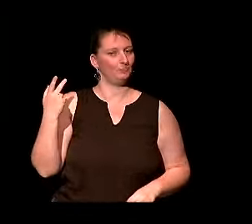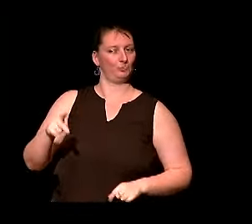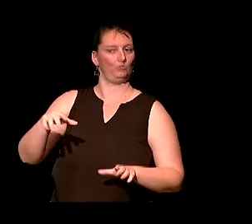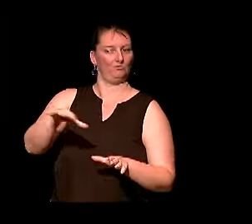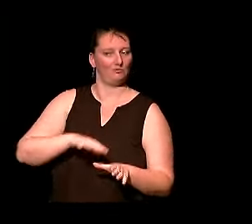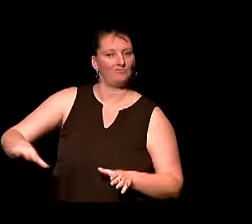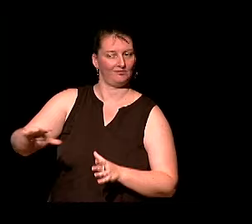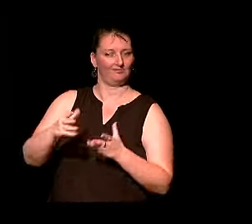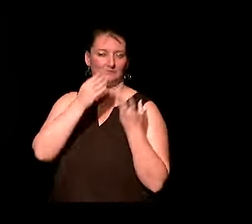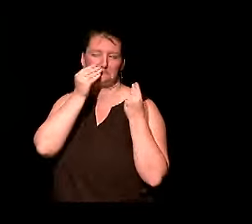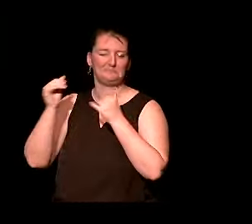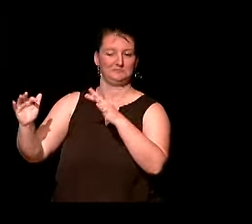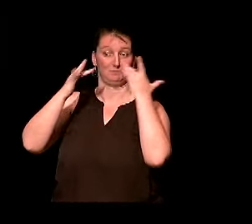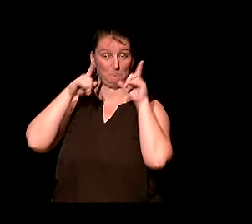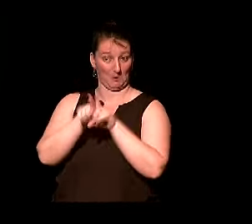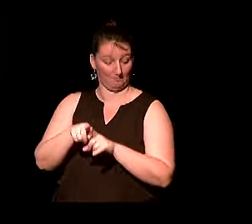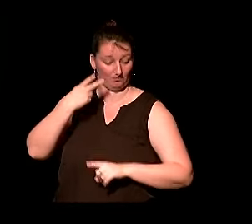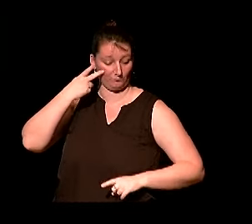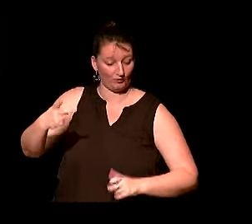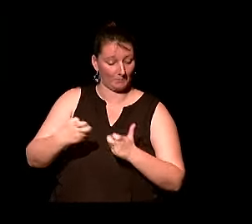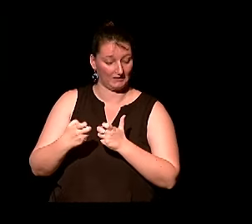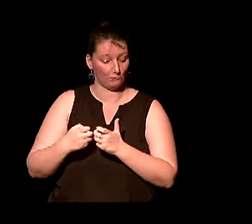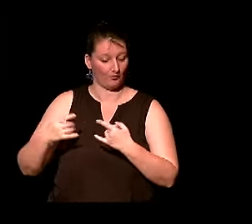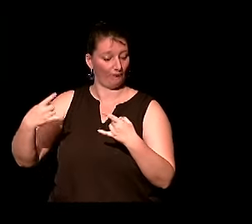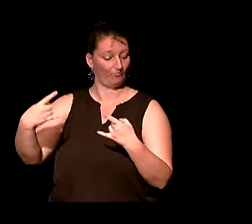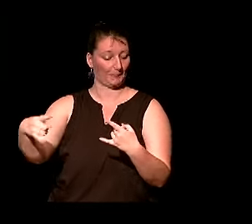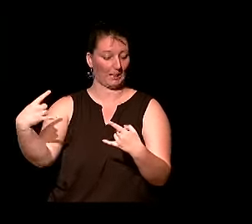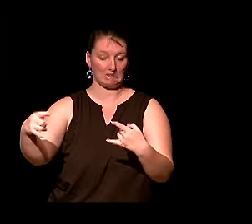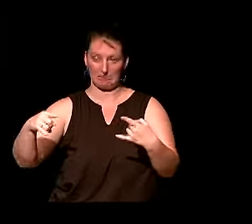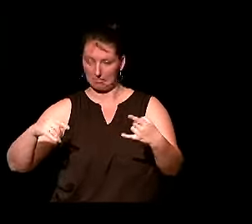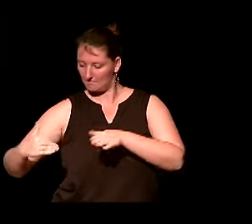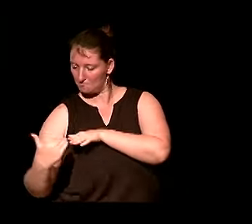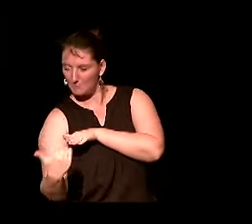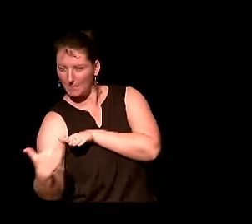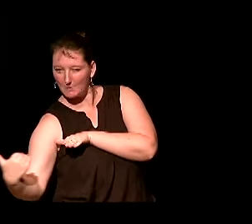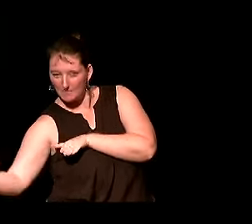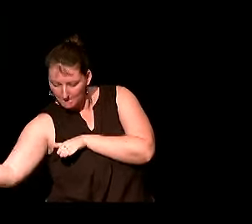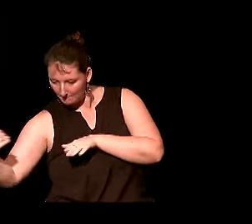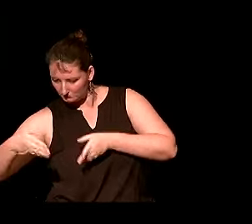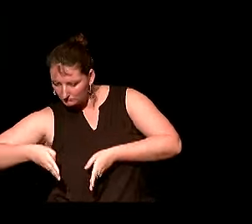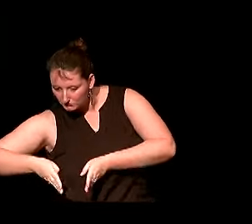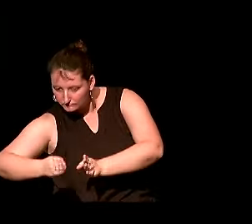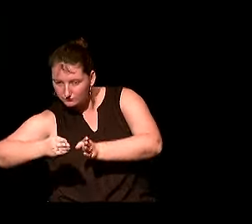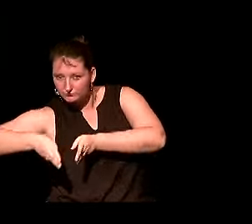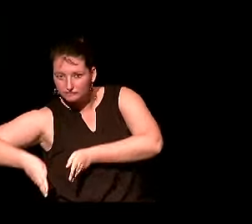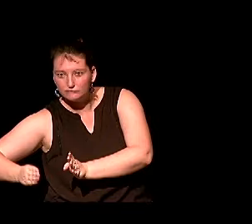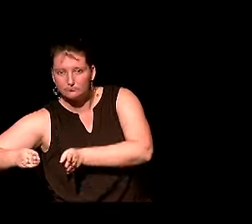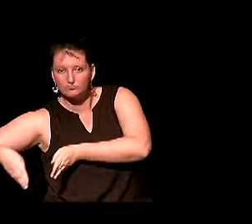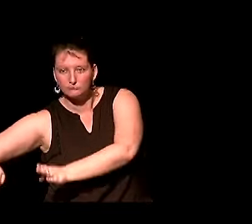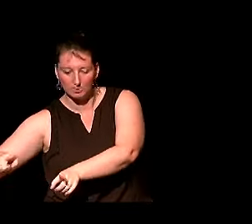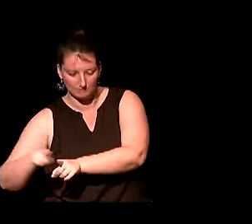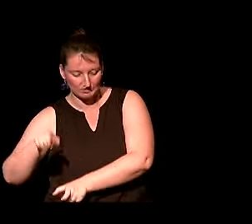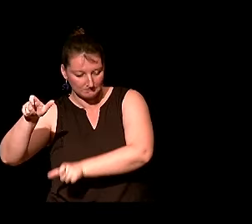Caillebotte, dans lequel les jeux lumineux de la fenêtre, du parquet et de ses rayures, mais aussi de l'ombre de